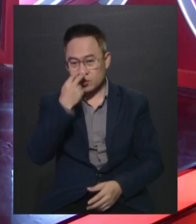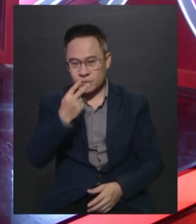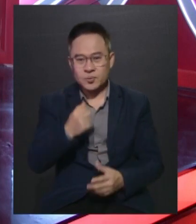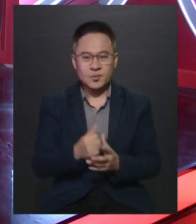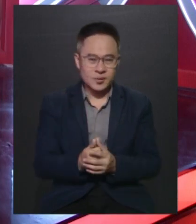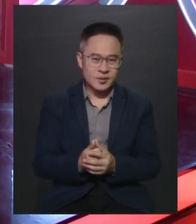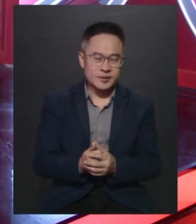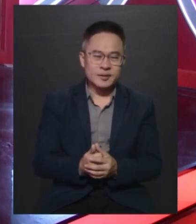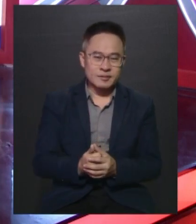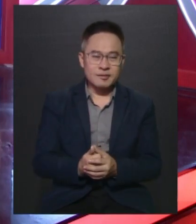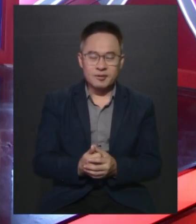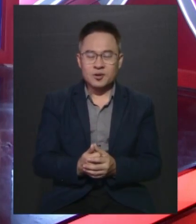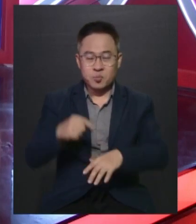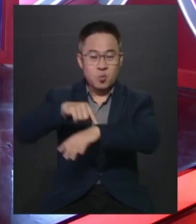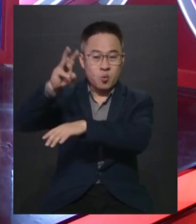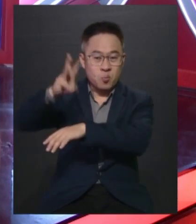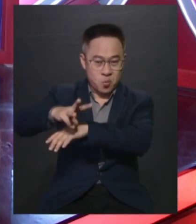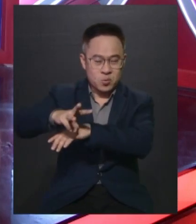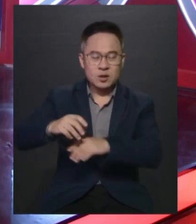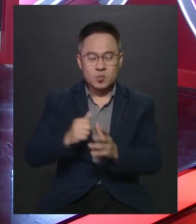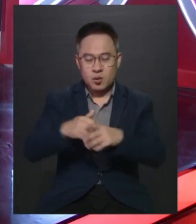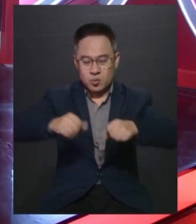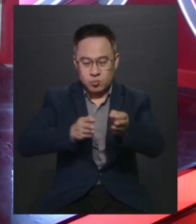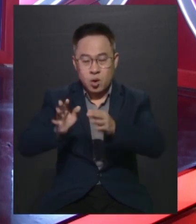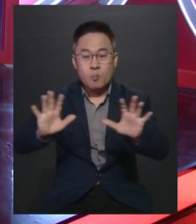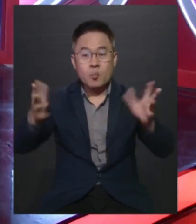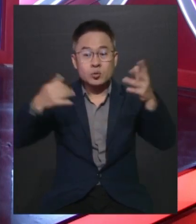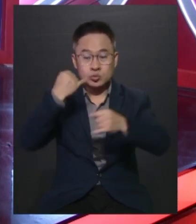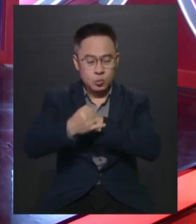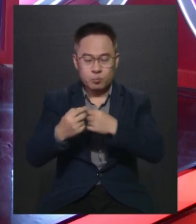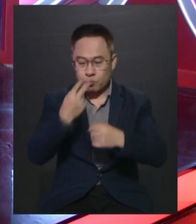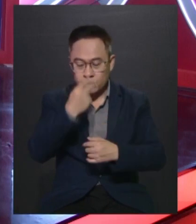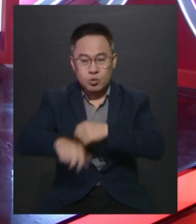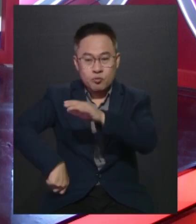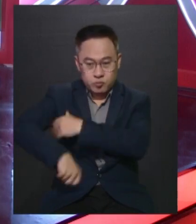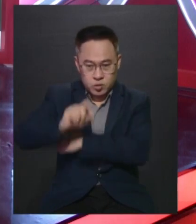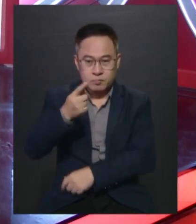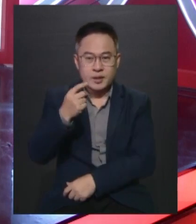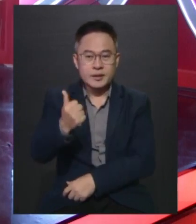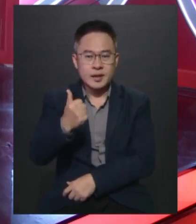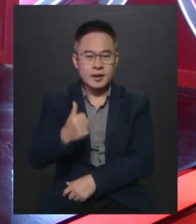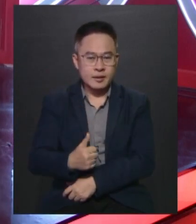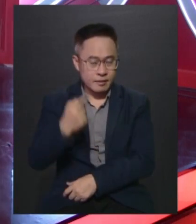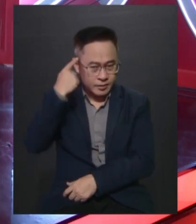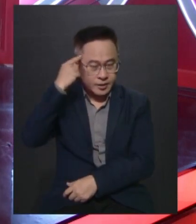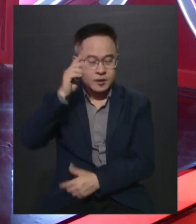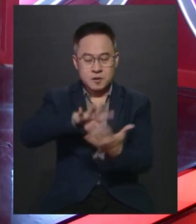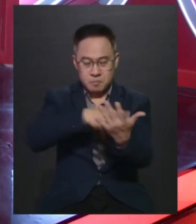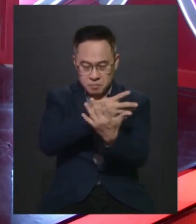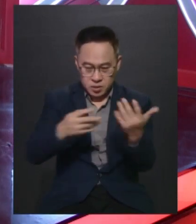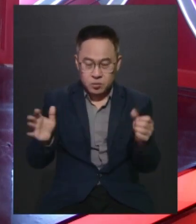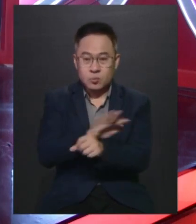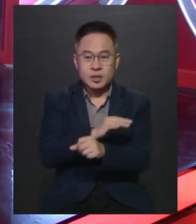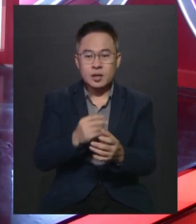แต่ว่าไม่น่าจะมีตั๋วให้เราเข้าแล้วเพราะว่าคนน่าจะเต็มนะฮะ โอ้โหแล้วก็ที่พักด้วยนะ ใช่ แต่จริงๆถ้าใครแพลนดีๆนะ ครับ มันได้ครบเลยนะ